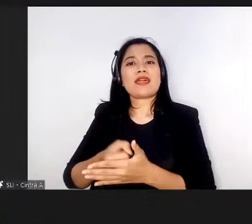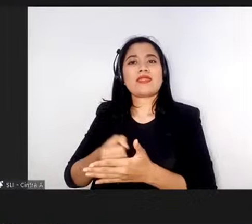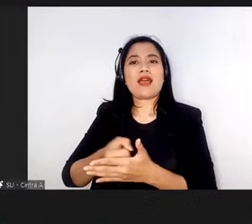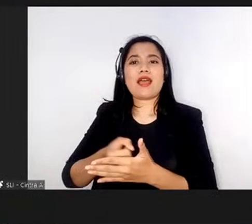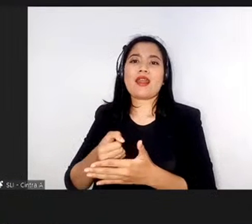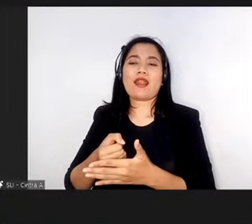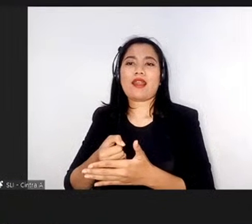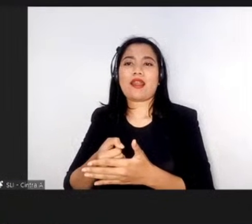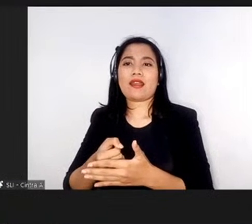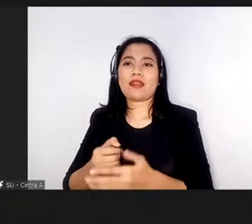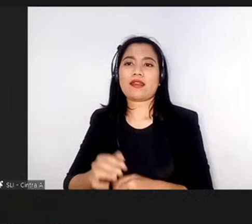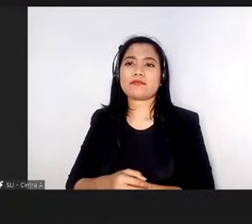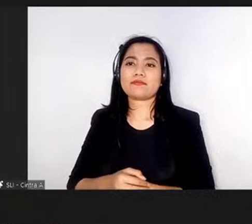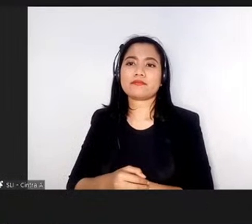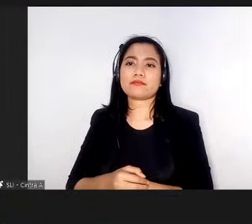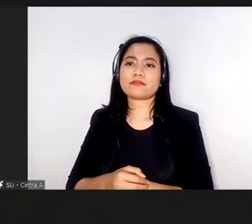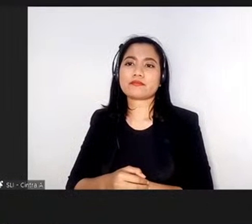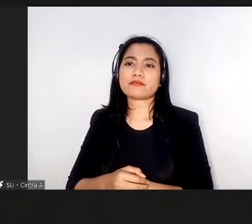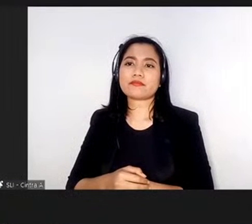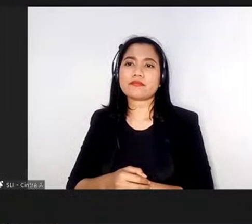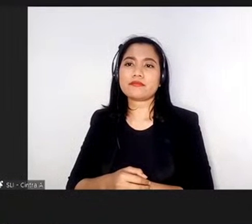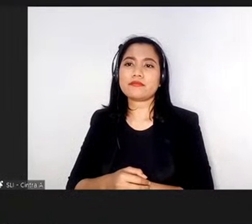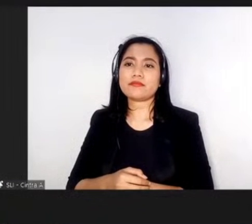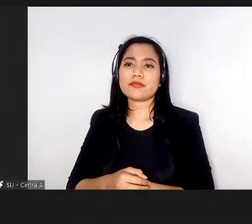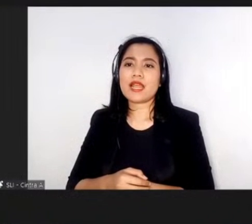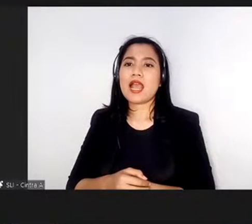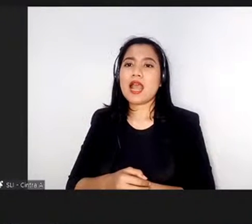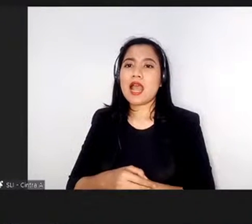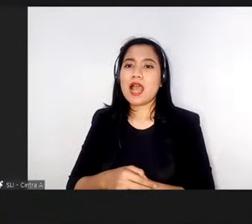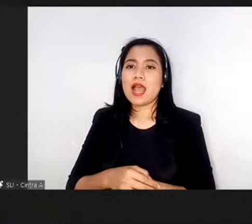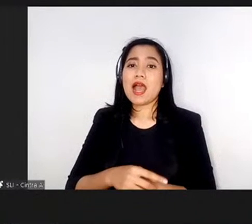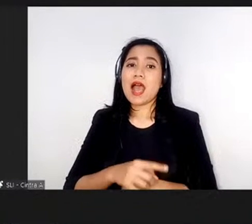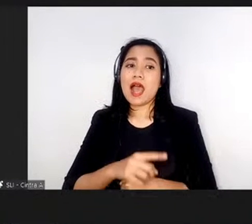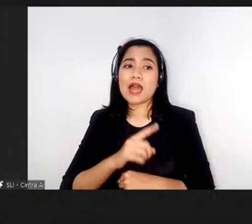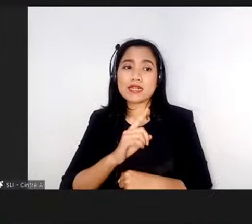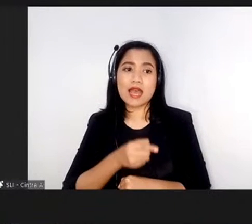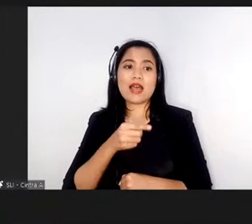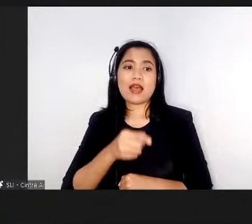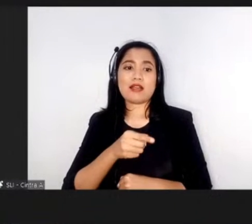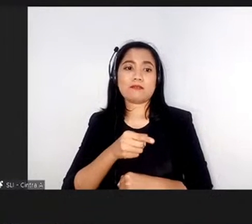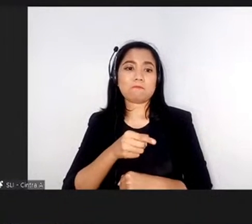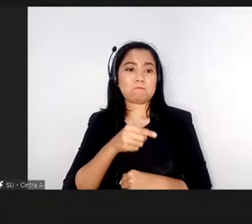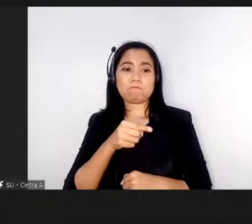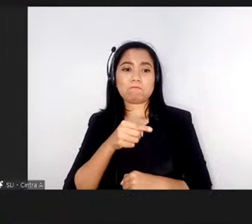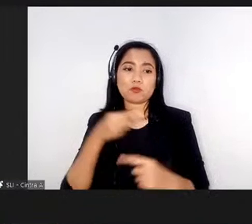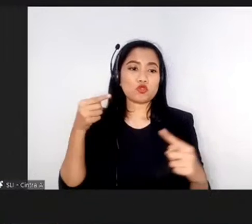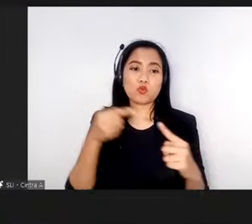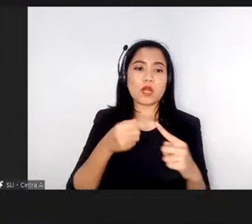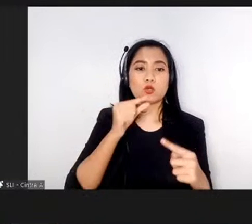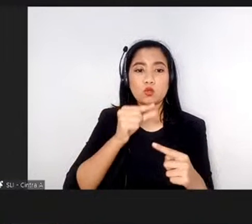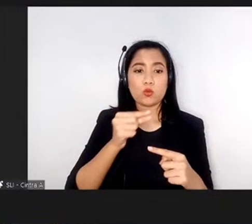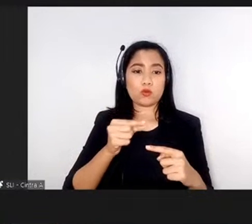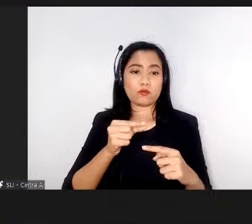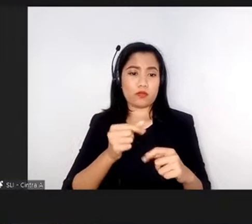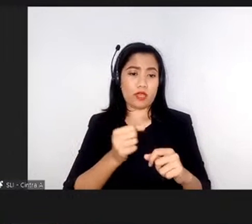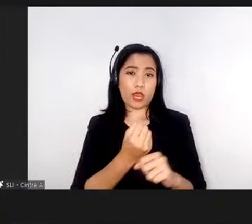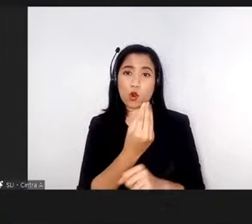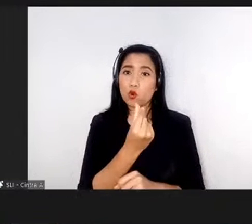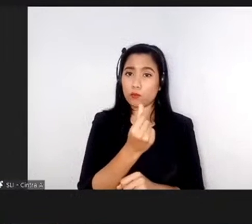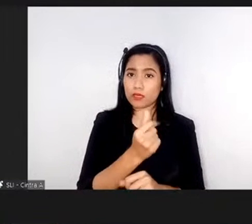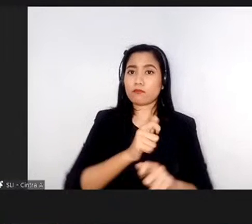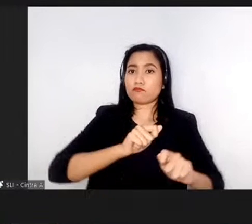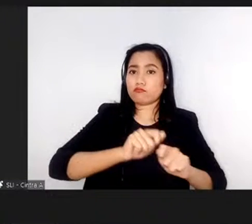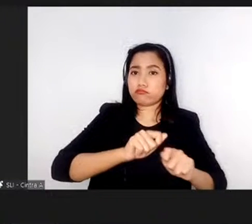ada e urgi untuk memastikan upaya pemulihan dilakukan dengan tetap memberikan perhatian pada